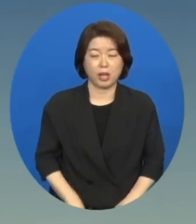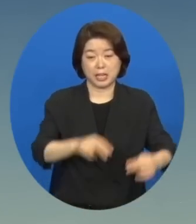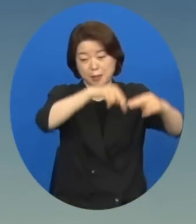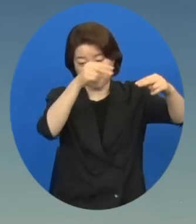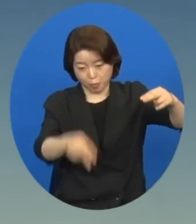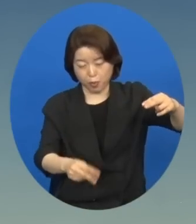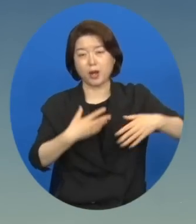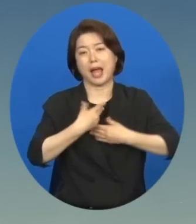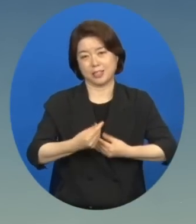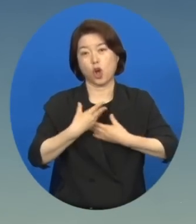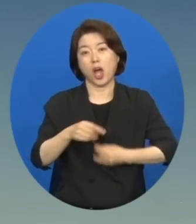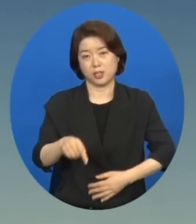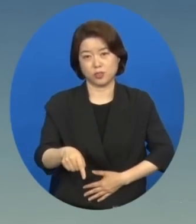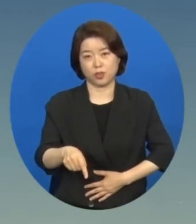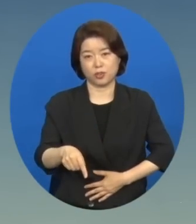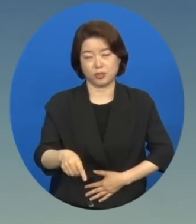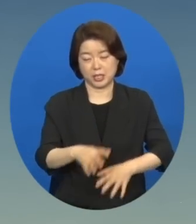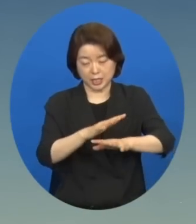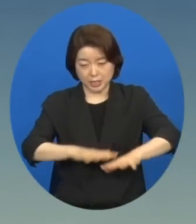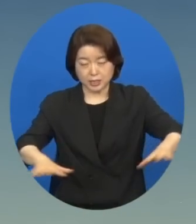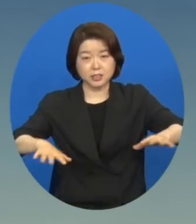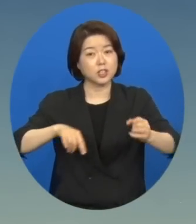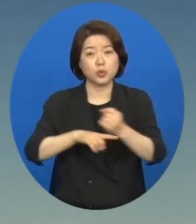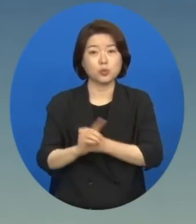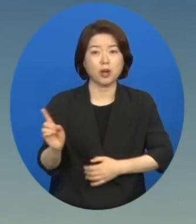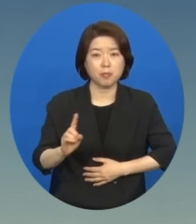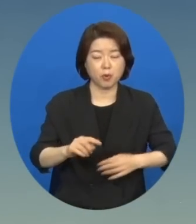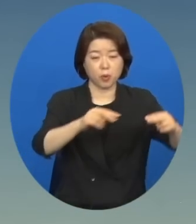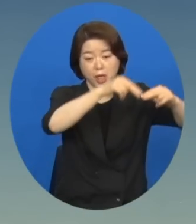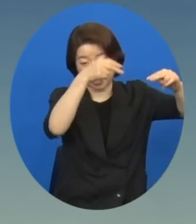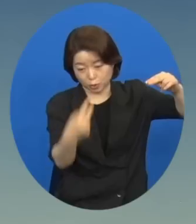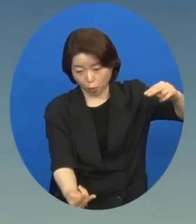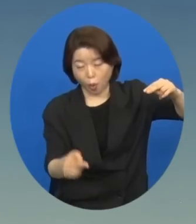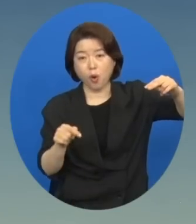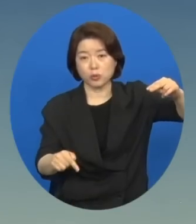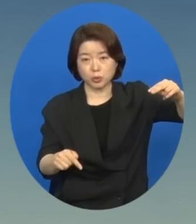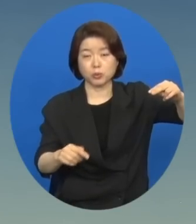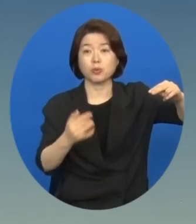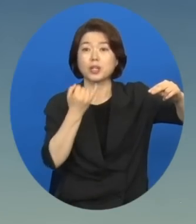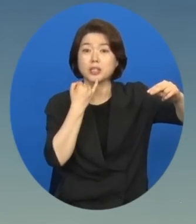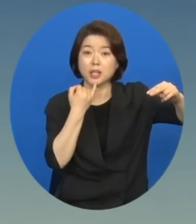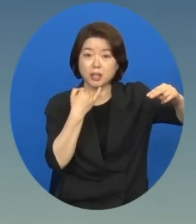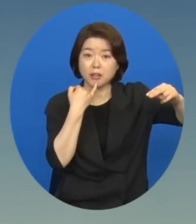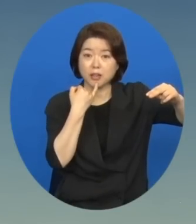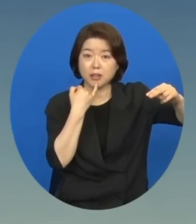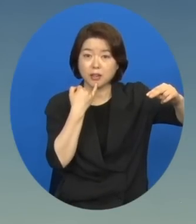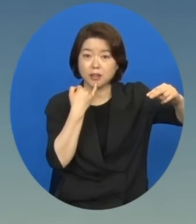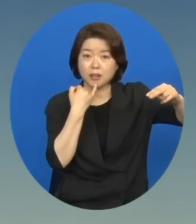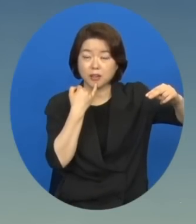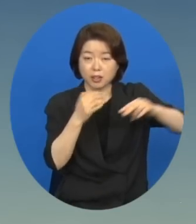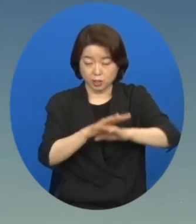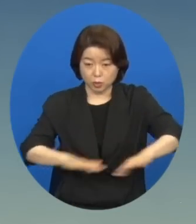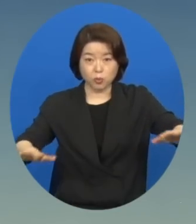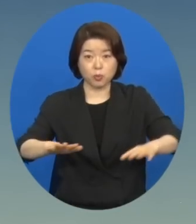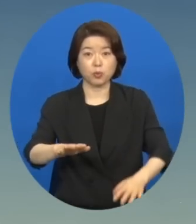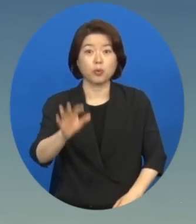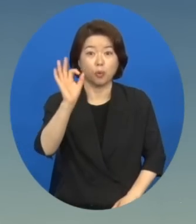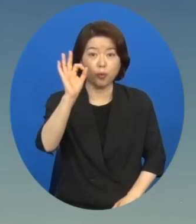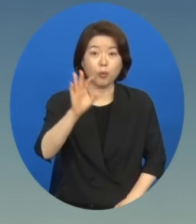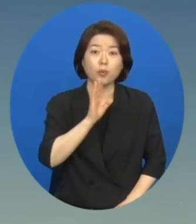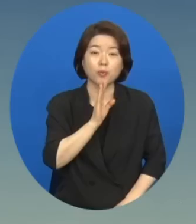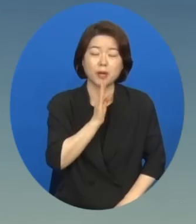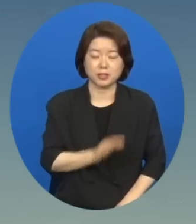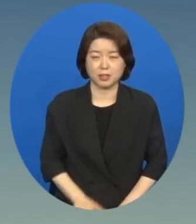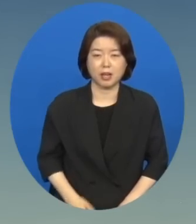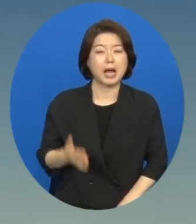그 안전그물이 쳐져 있는 이유가 뭡니까? 떨어져도 되니까 쳐져 있는 건가요? 맞아요, 그것도.